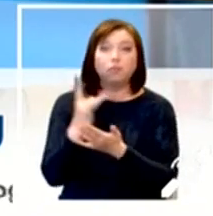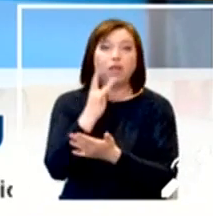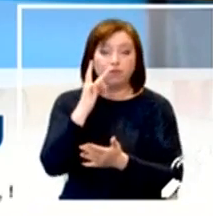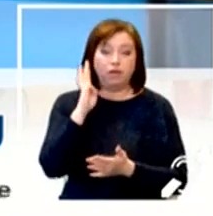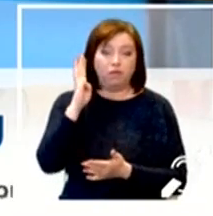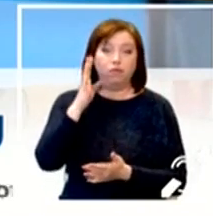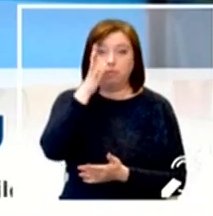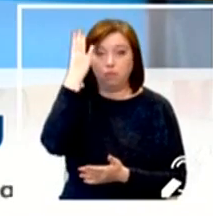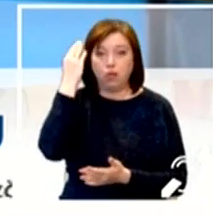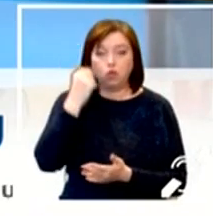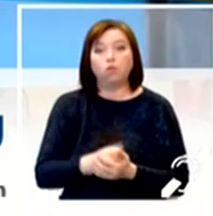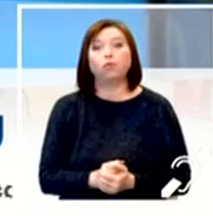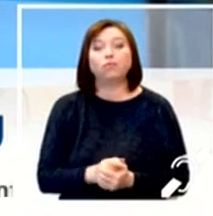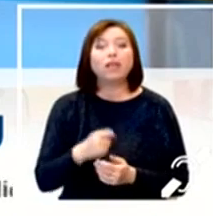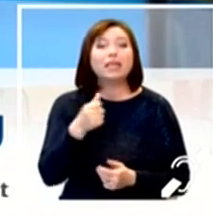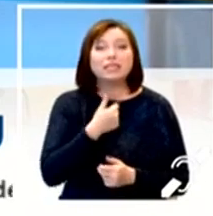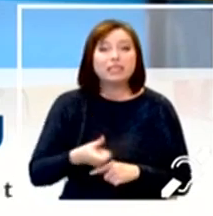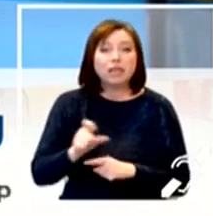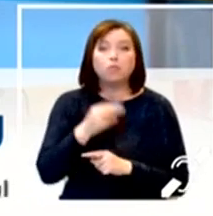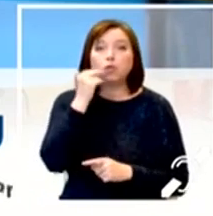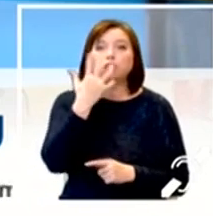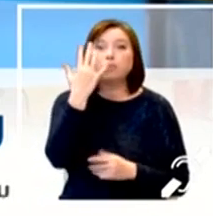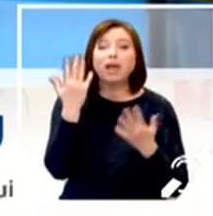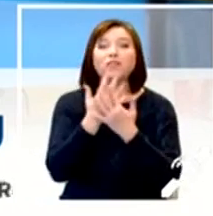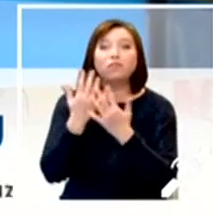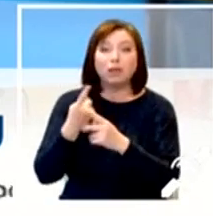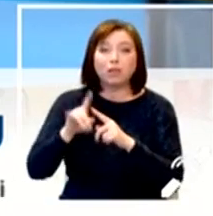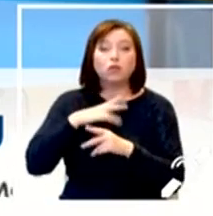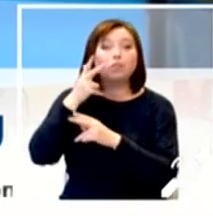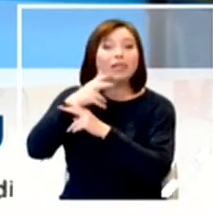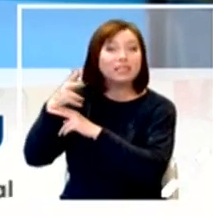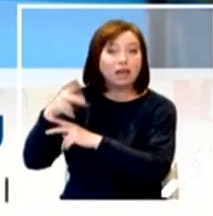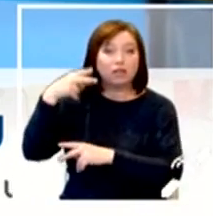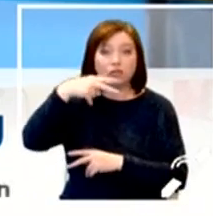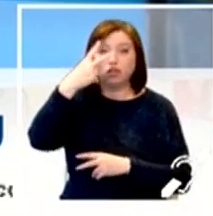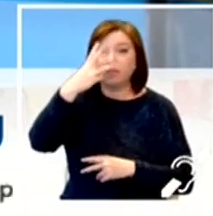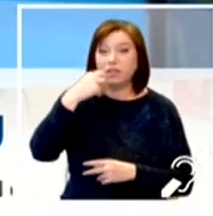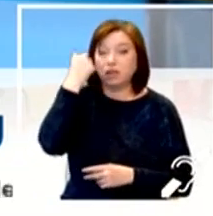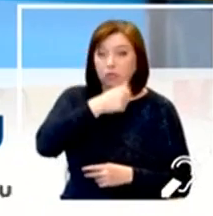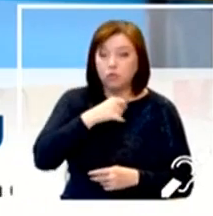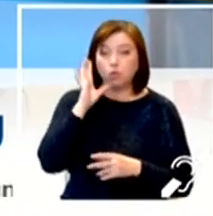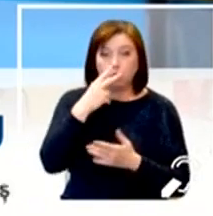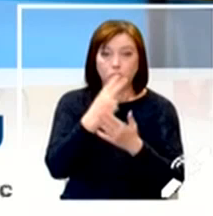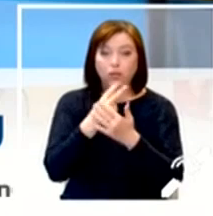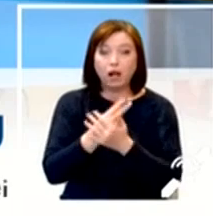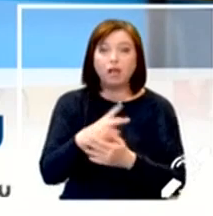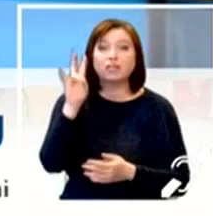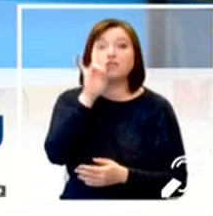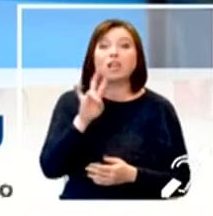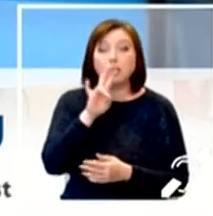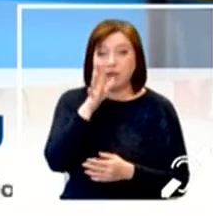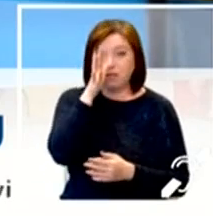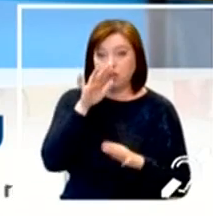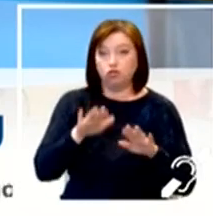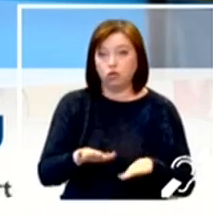și în Republica Moldova cele mai bune cinci filme realizate pe continent în 2023 vor fi proiectate în luna noiembrie